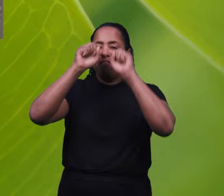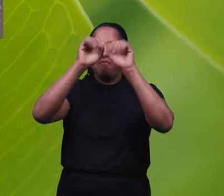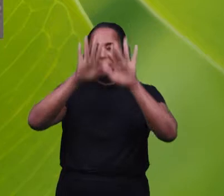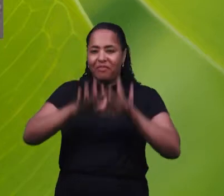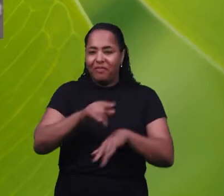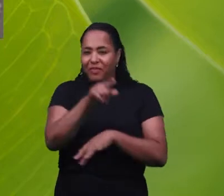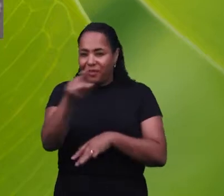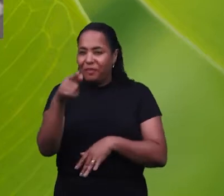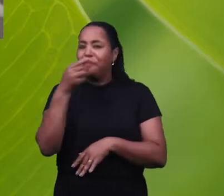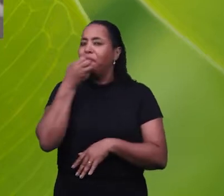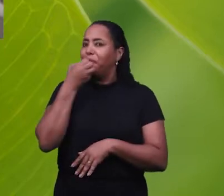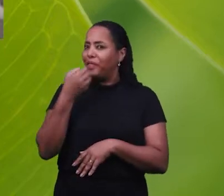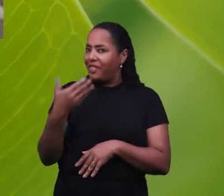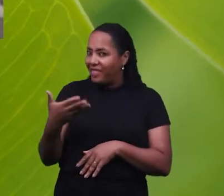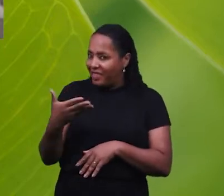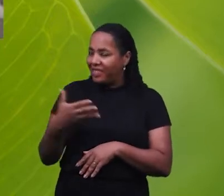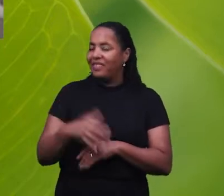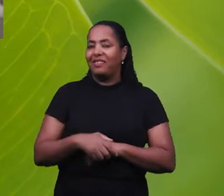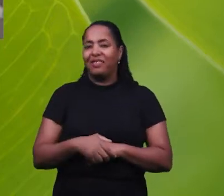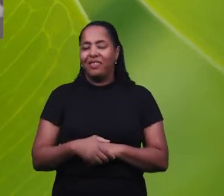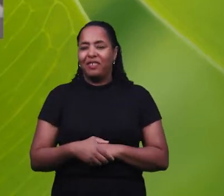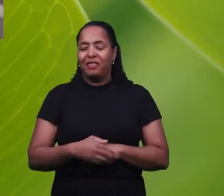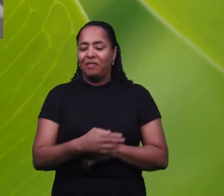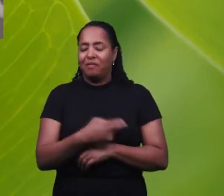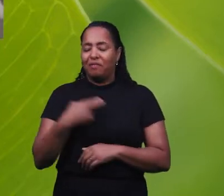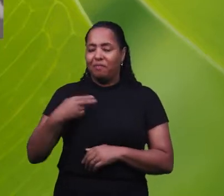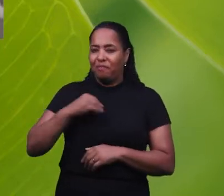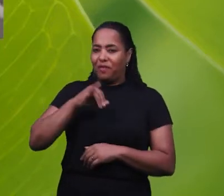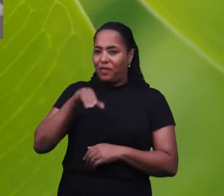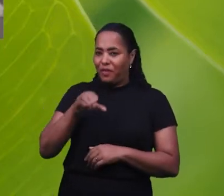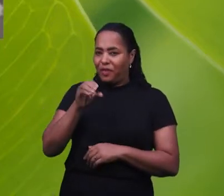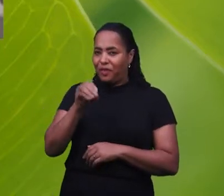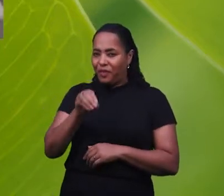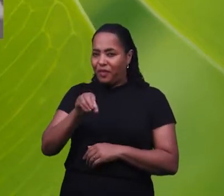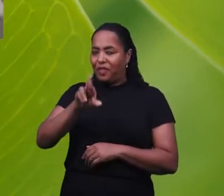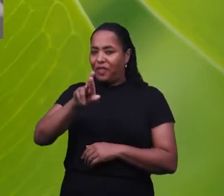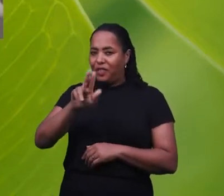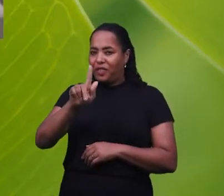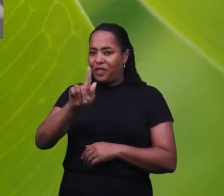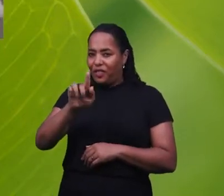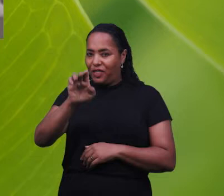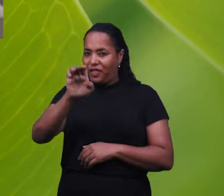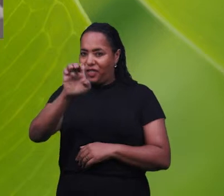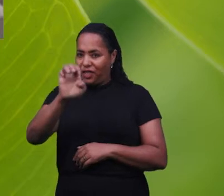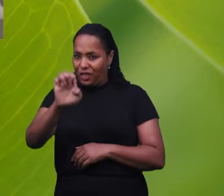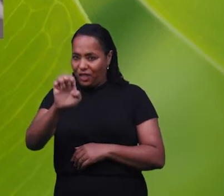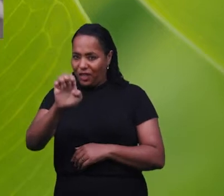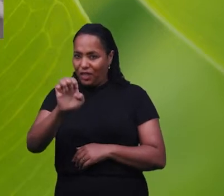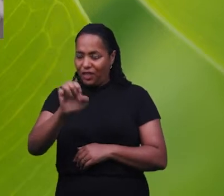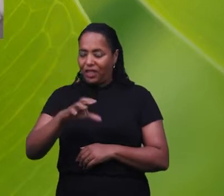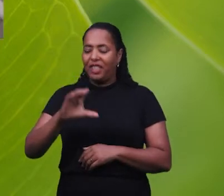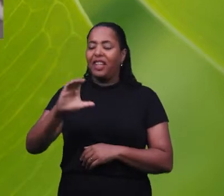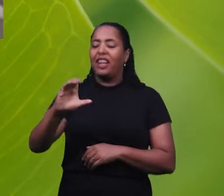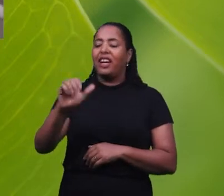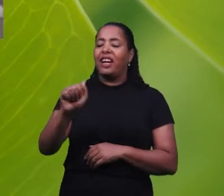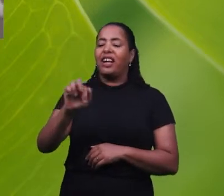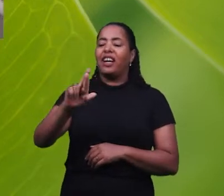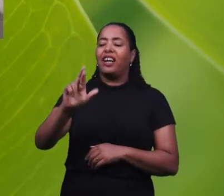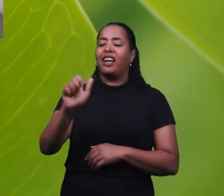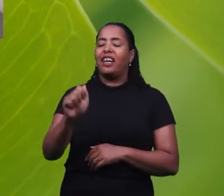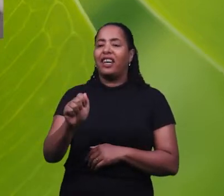Dieu vous a donné une promotion très bien. Je suis Jorge Carvalho de la Silva et suis